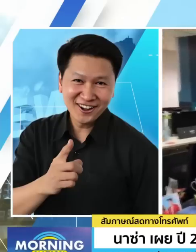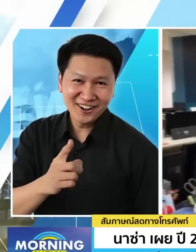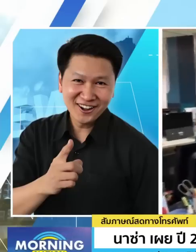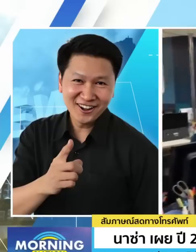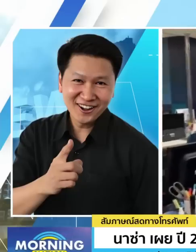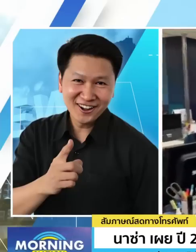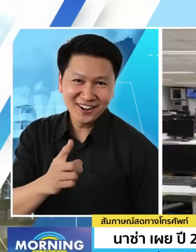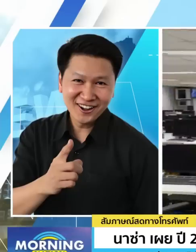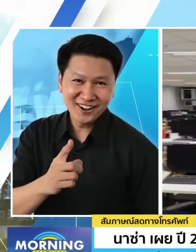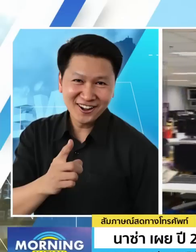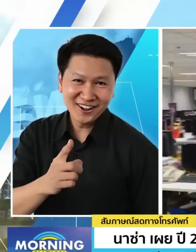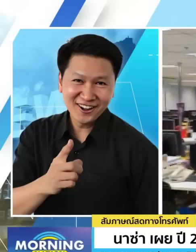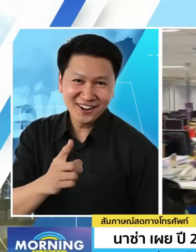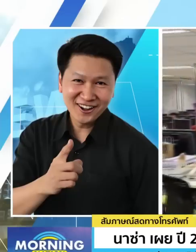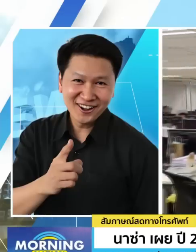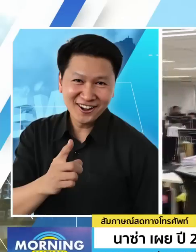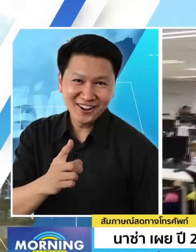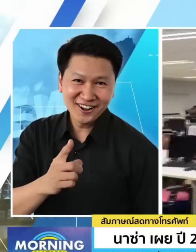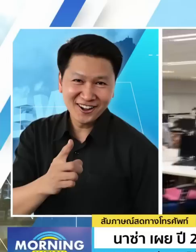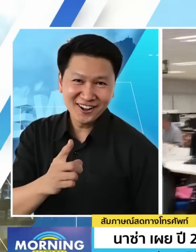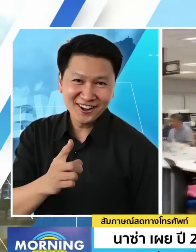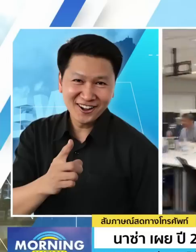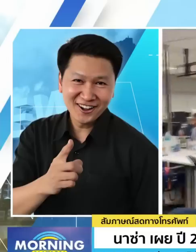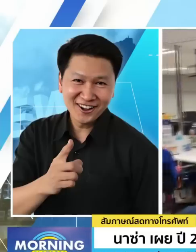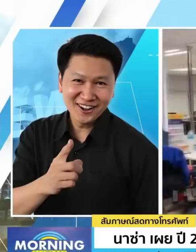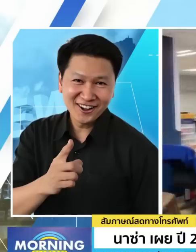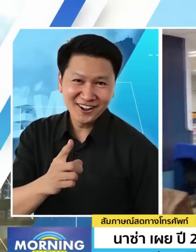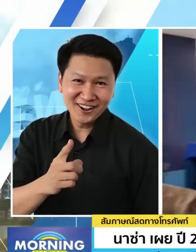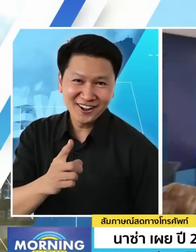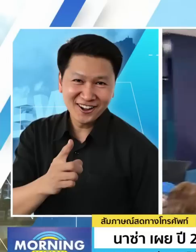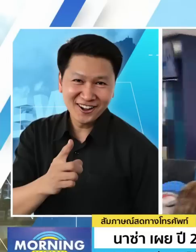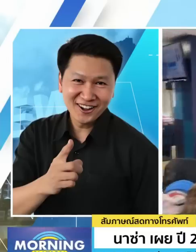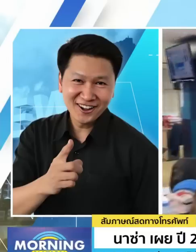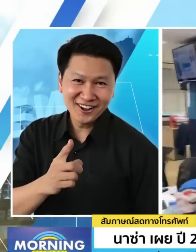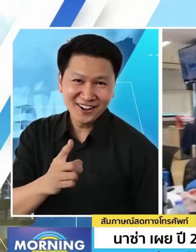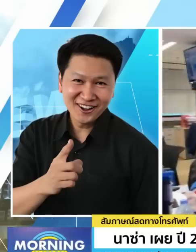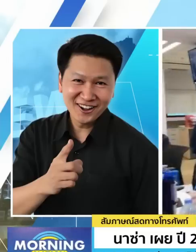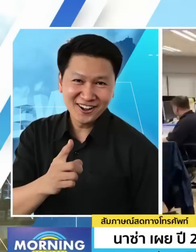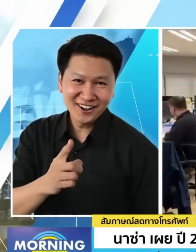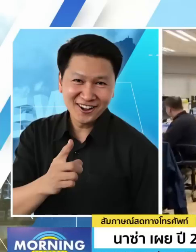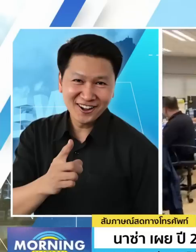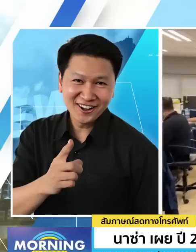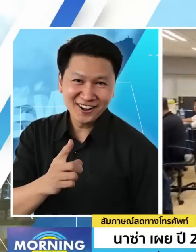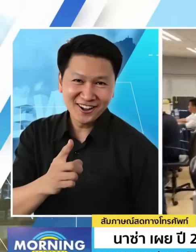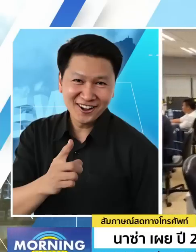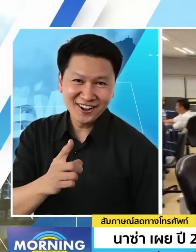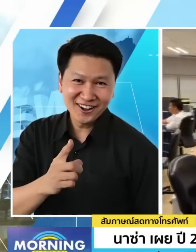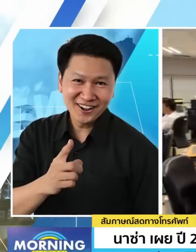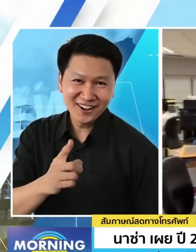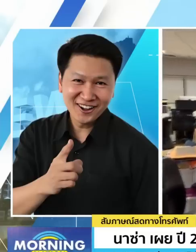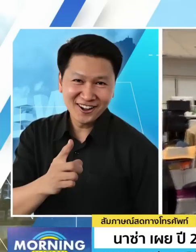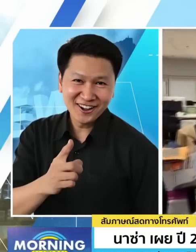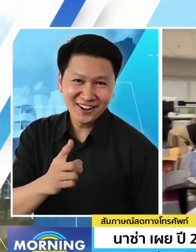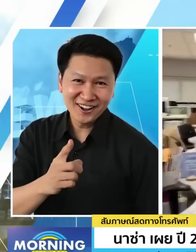จนนะครับว่ามันจะต้องรุนแรงแค่ไหนแต่สิ่งที่เราพยายามทำหรือ NASA พยายามทำเนี่ยคือเขาส่งดาวเทียมนะครับไปโคจรนะครับอยู่ร